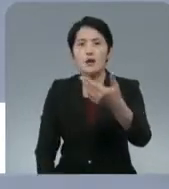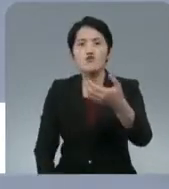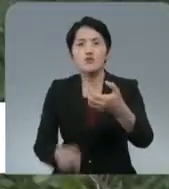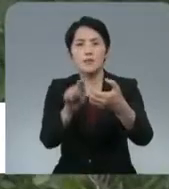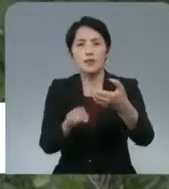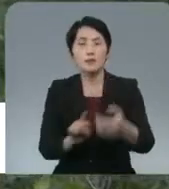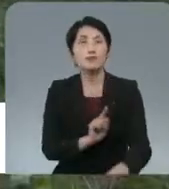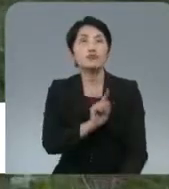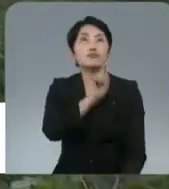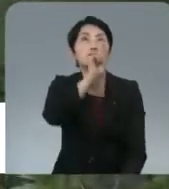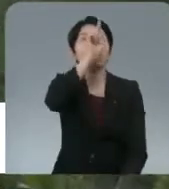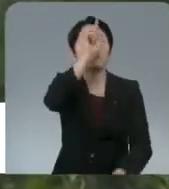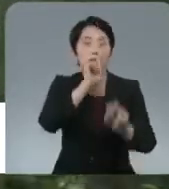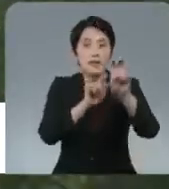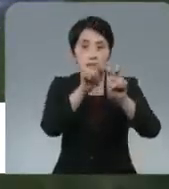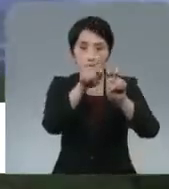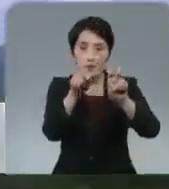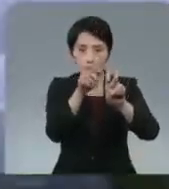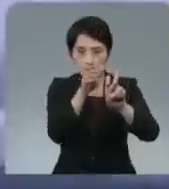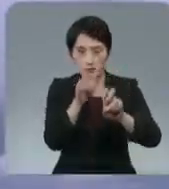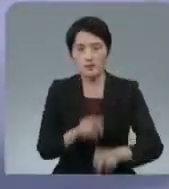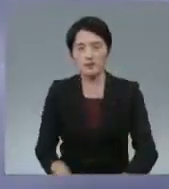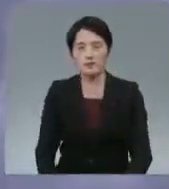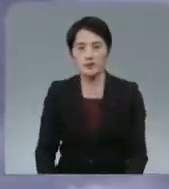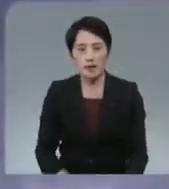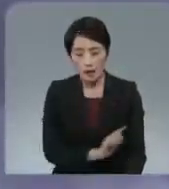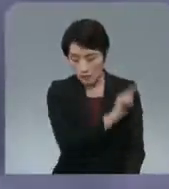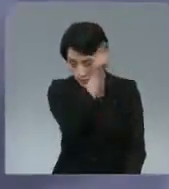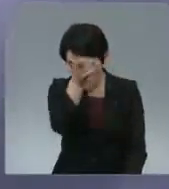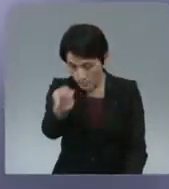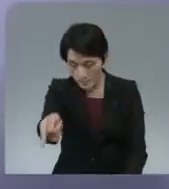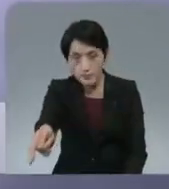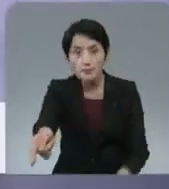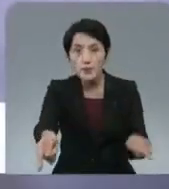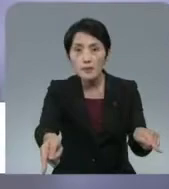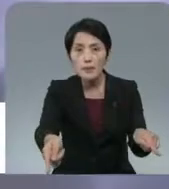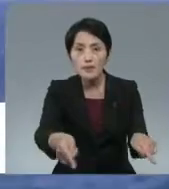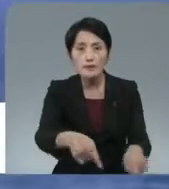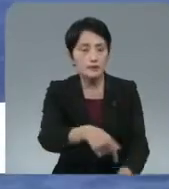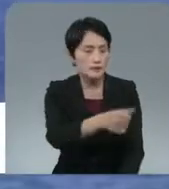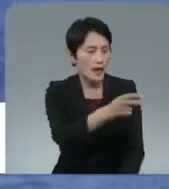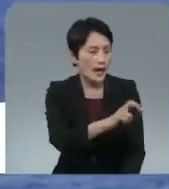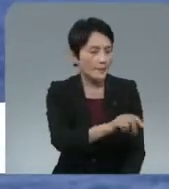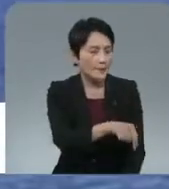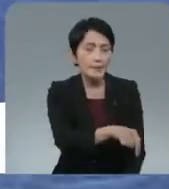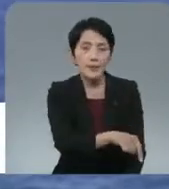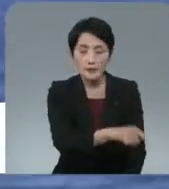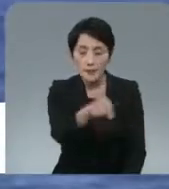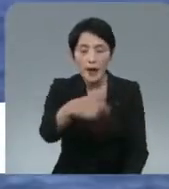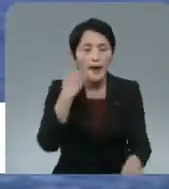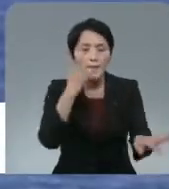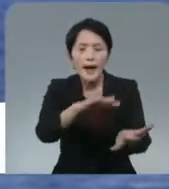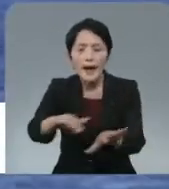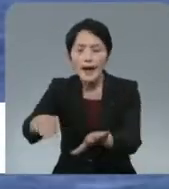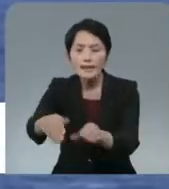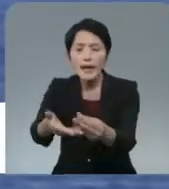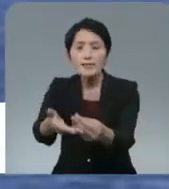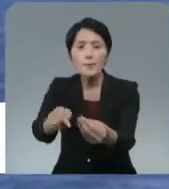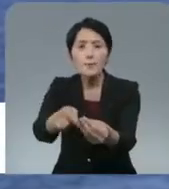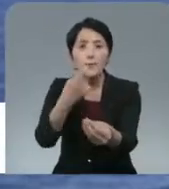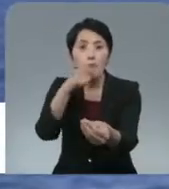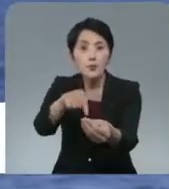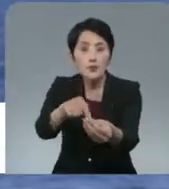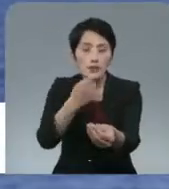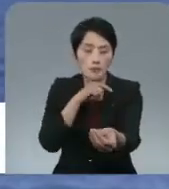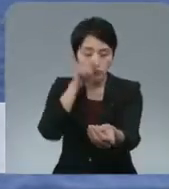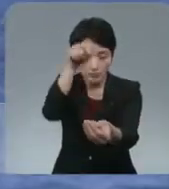successivement vers 8h et 8h05 près de Hamhung, dans la province de Hamgyong du Sud, dans le nord-est du territoire nord-coréen, et